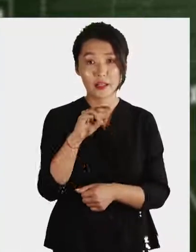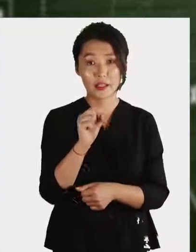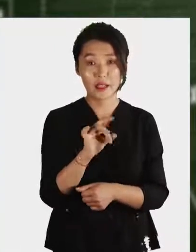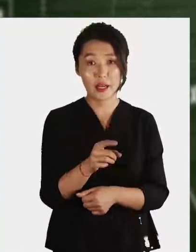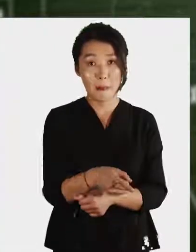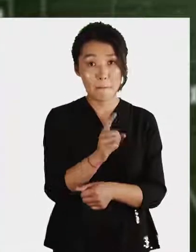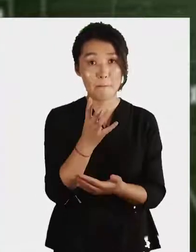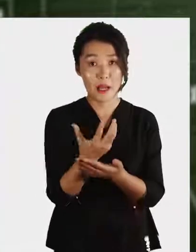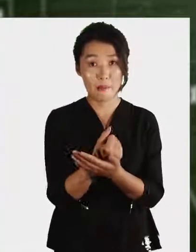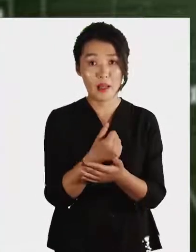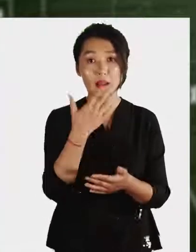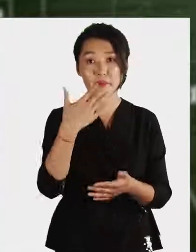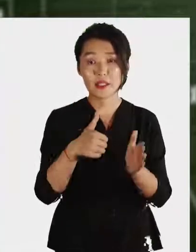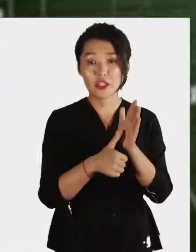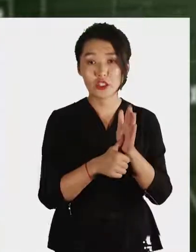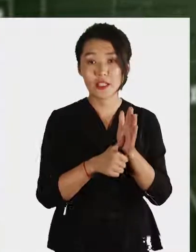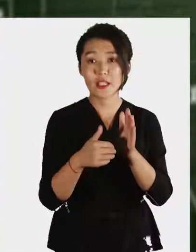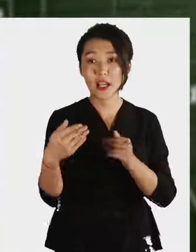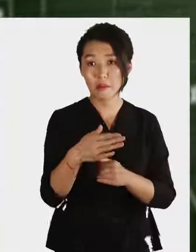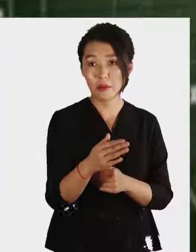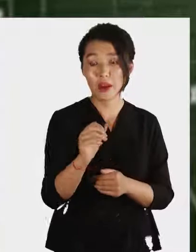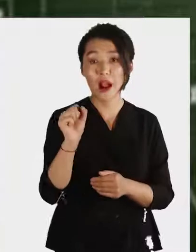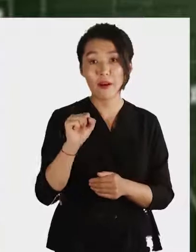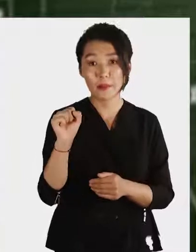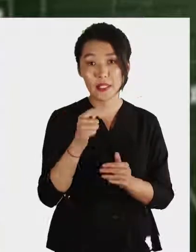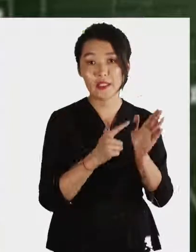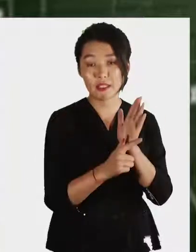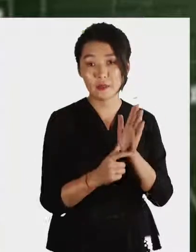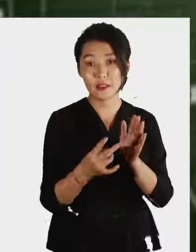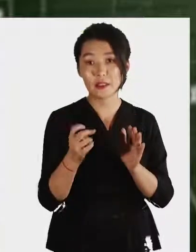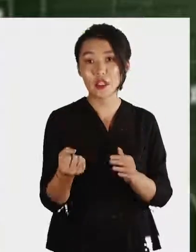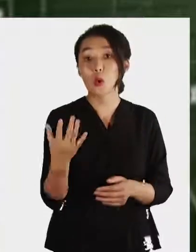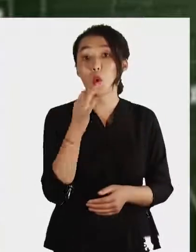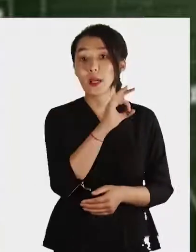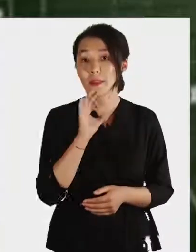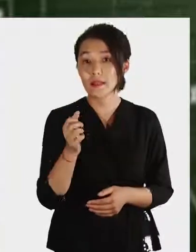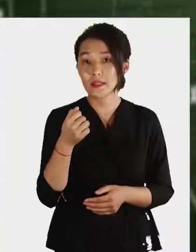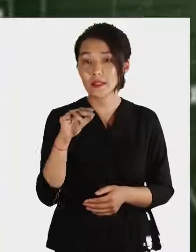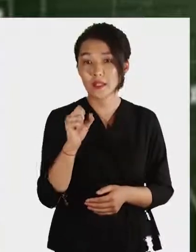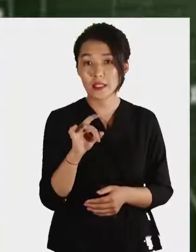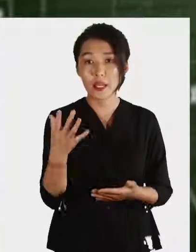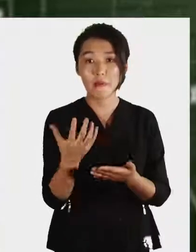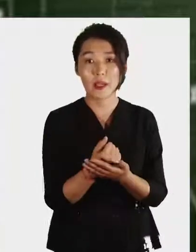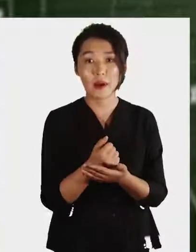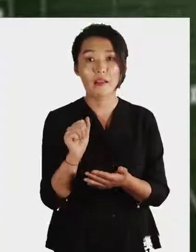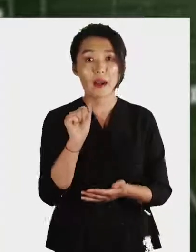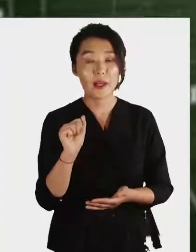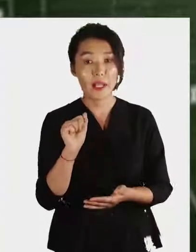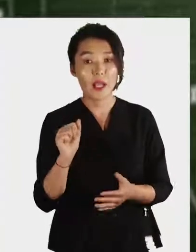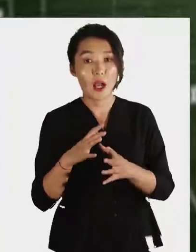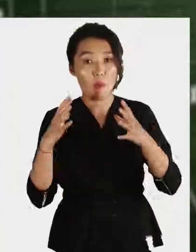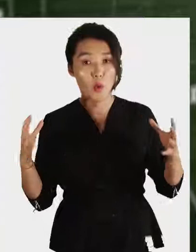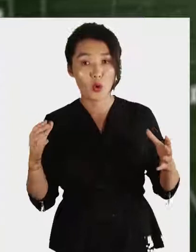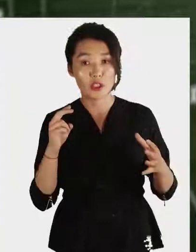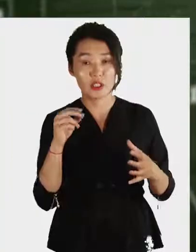В марте на рыбалке Айдар поймал 56 карпов, а в апреле 70. На сколько процентов